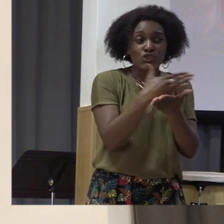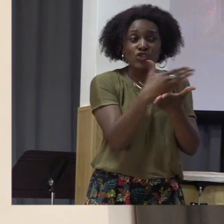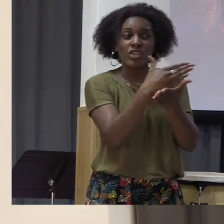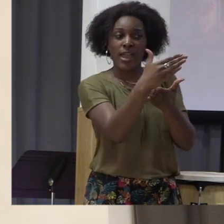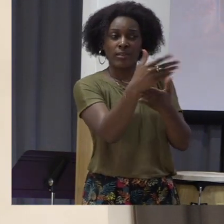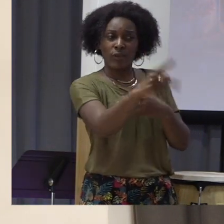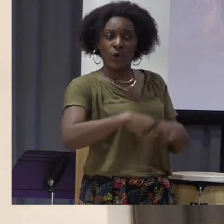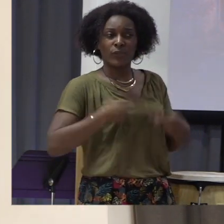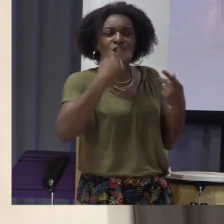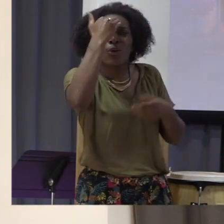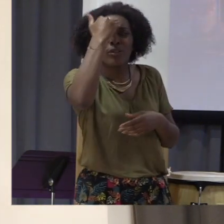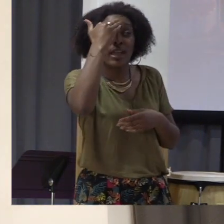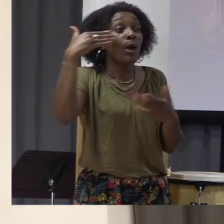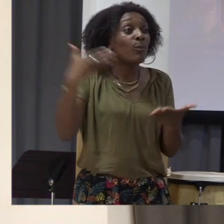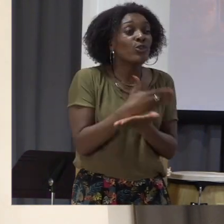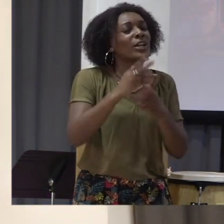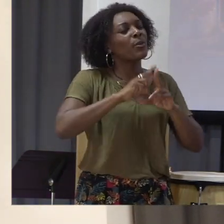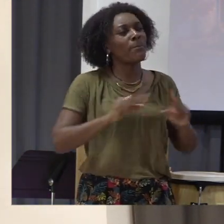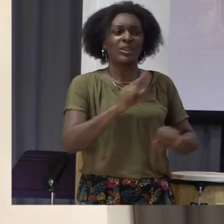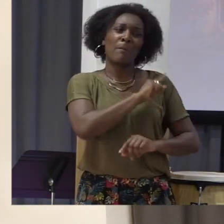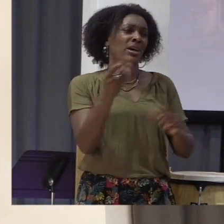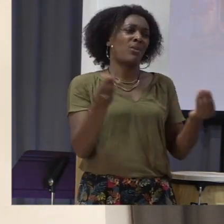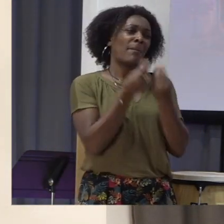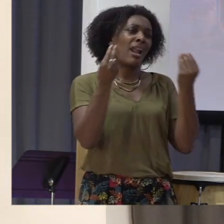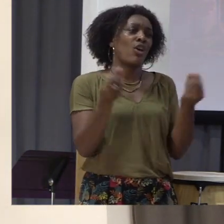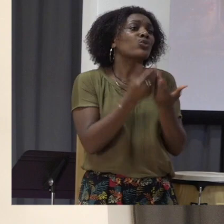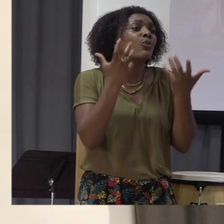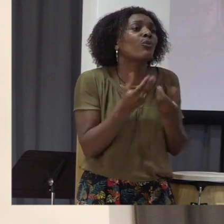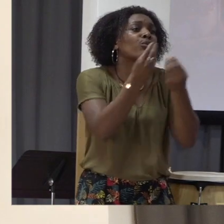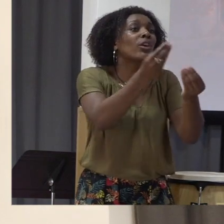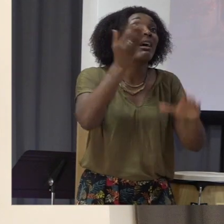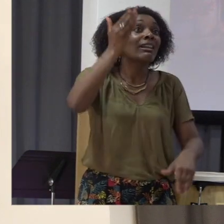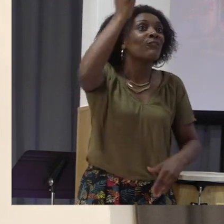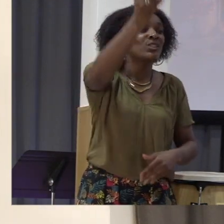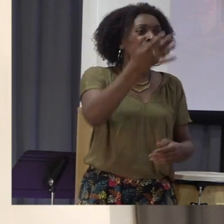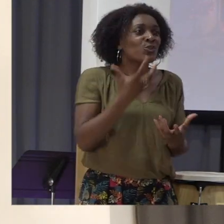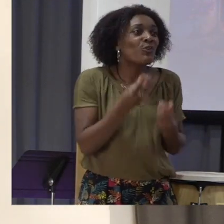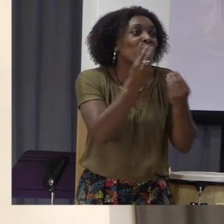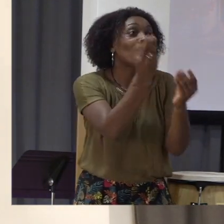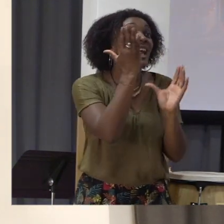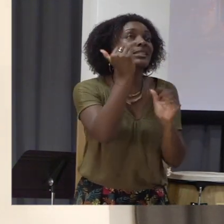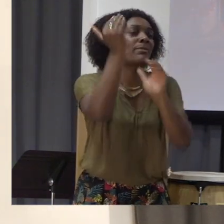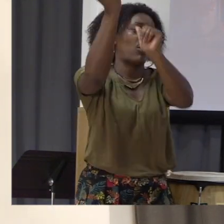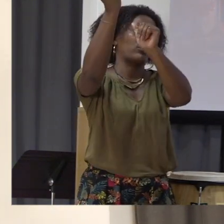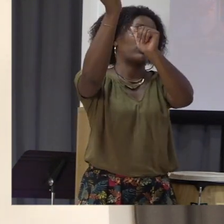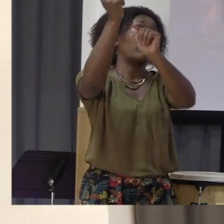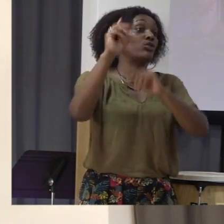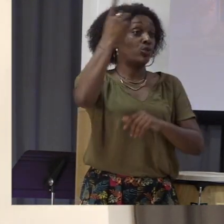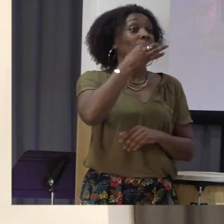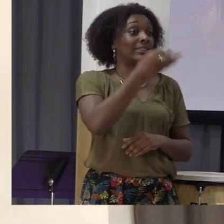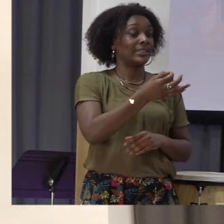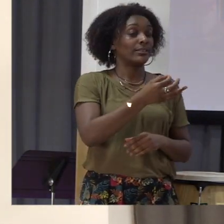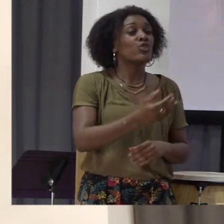et non de malheur, afin de vous donner un avenir et de l'espérance. Car